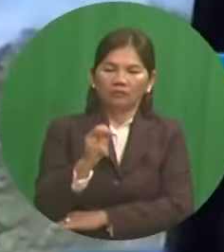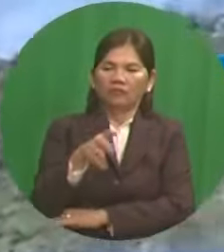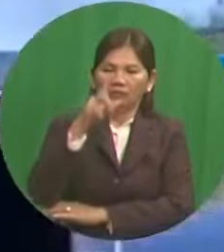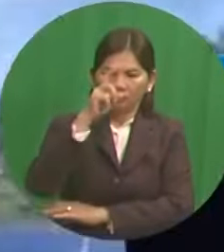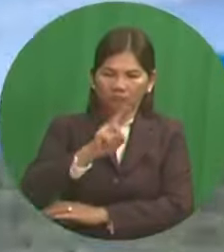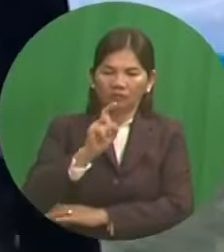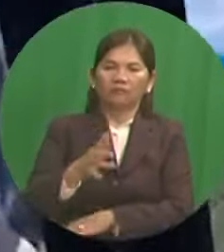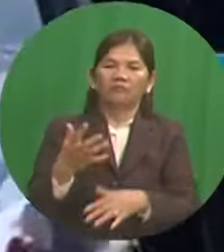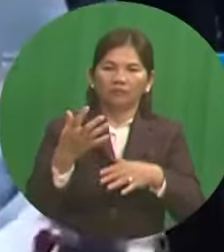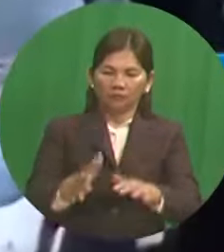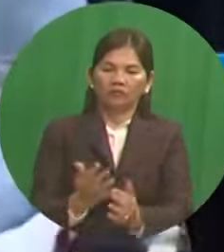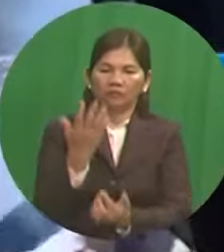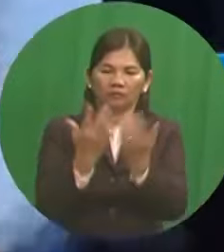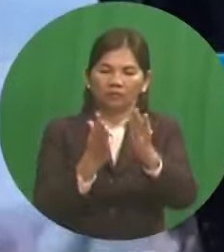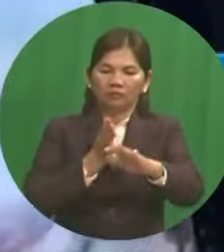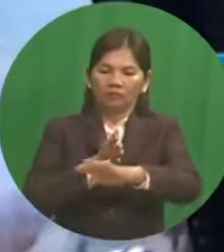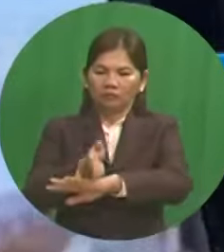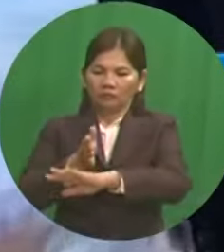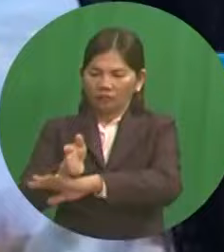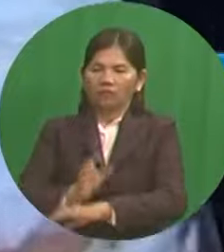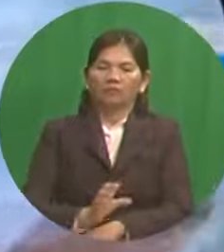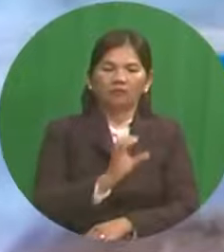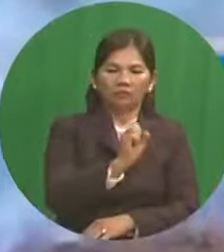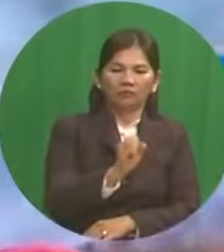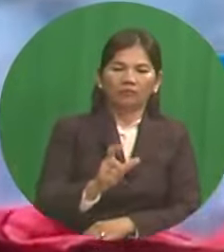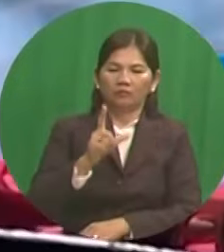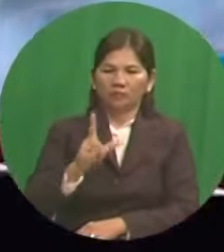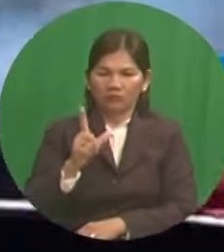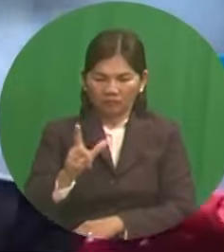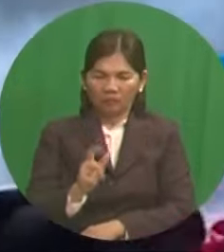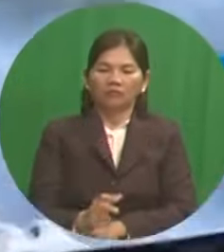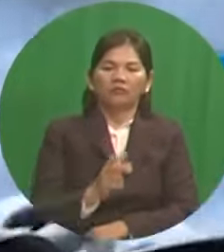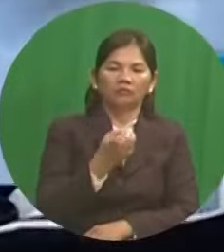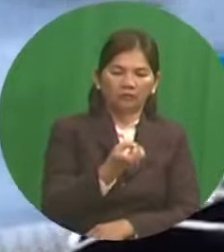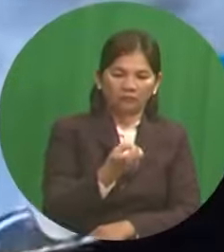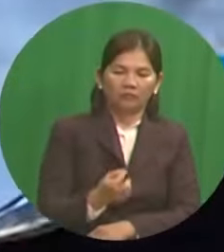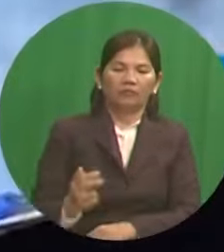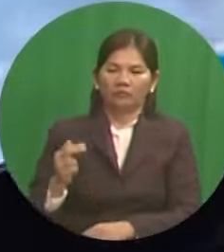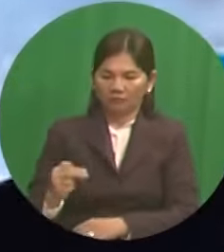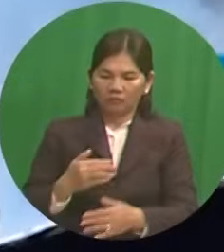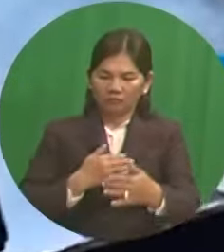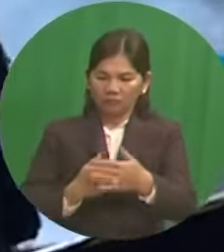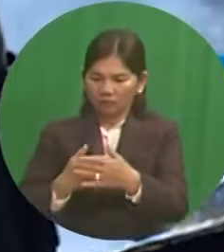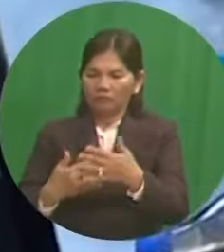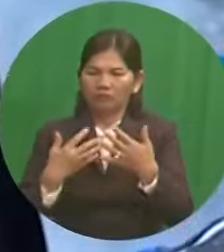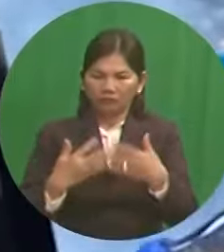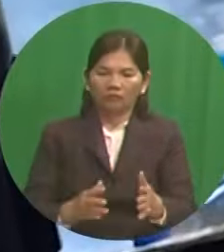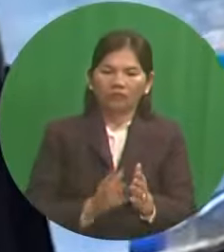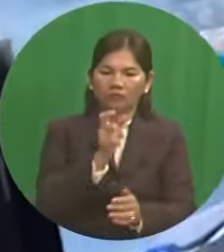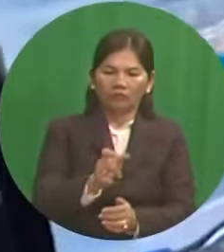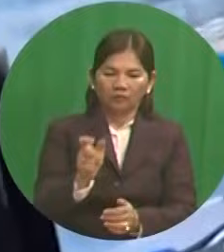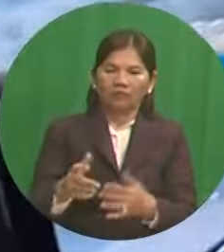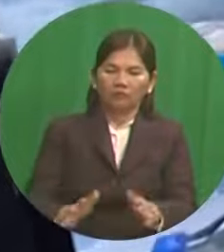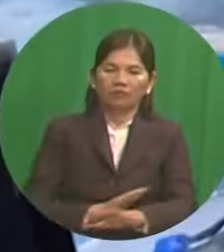គីបានរាយការណ៍ថាភ្លើងបានរាលដាលពីខេត្តអ៊ីស្មៀទៅកាន់ខេត្តអ៊ីឌីនដែលនៅក្បែរខាងដែលបណ្ដាលឲ្យមនុស្សម្